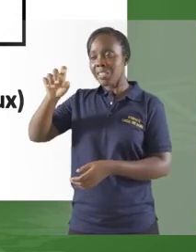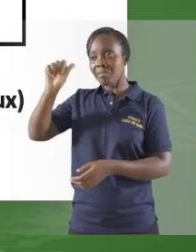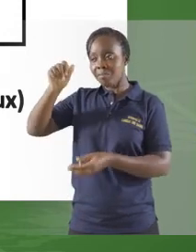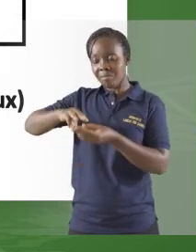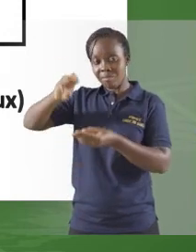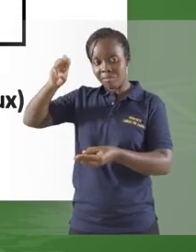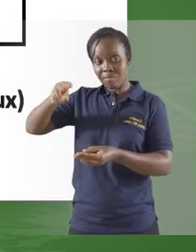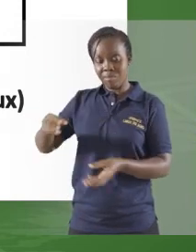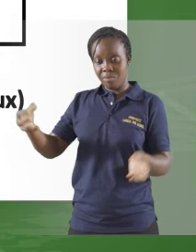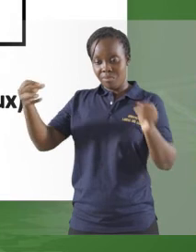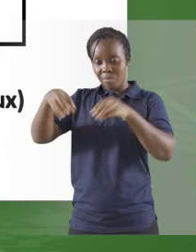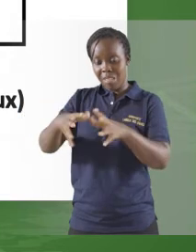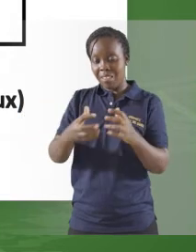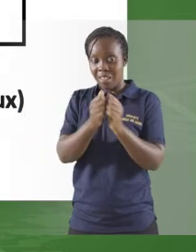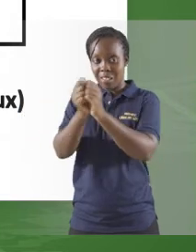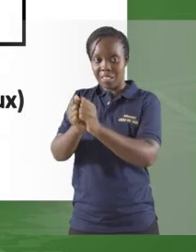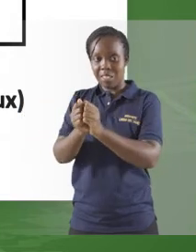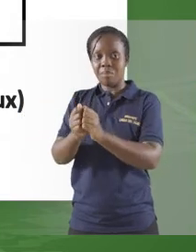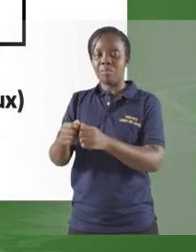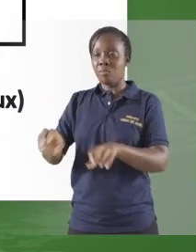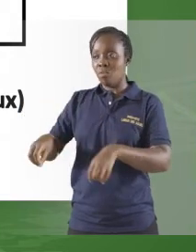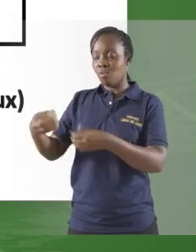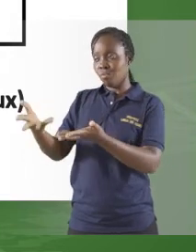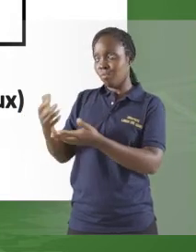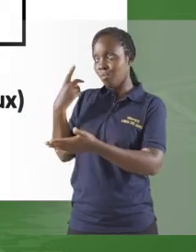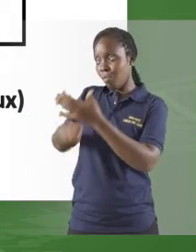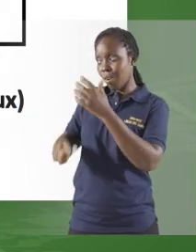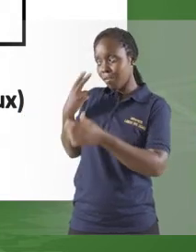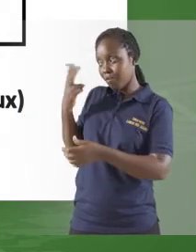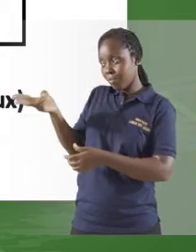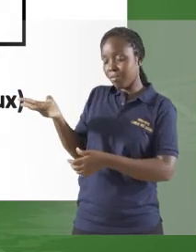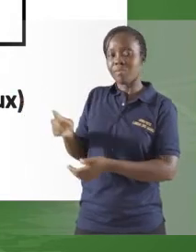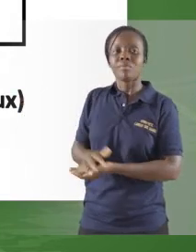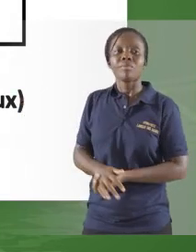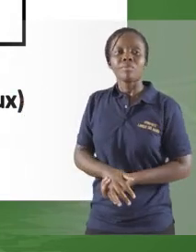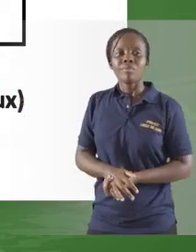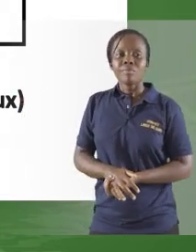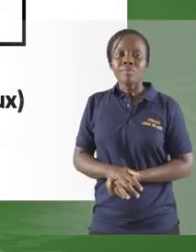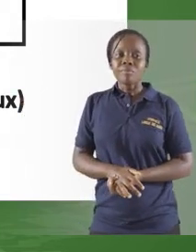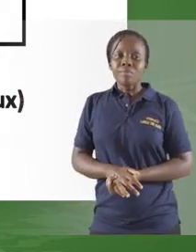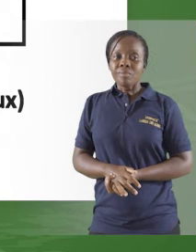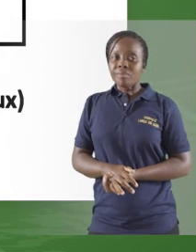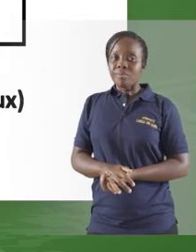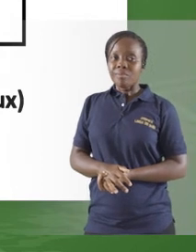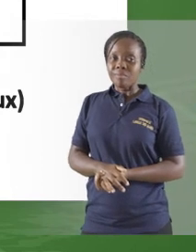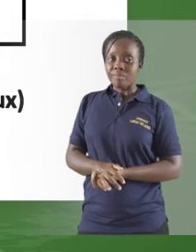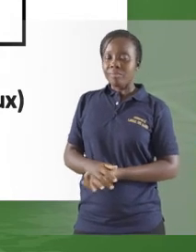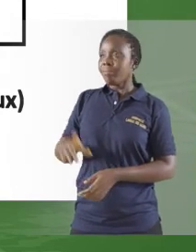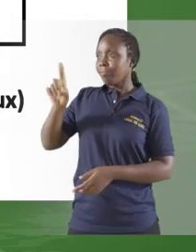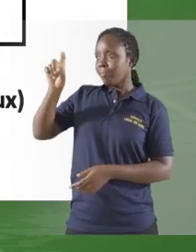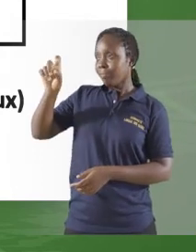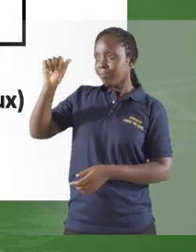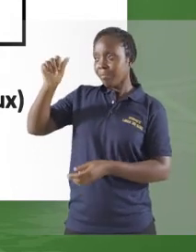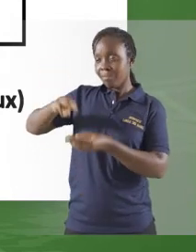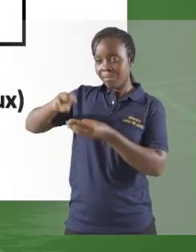pour former le génotype, bien sûr. Ici, on constate que nous avons X grand A en haut, X grand A